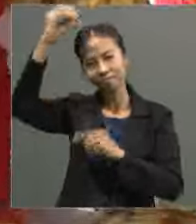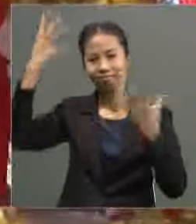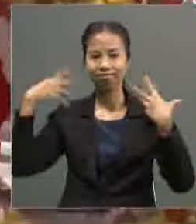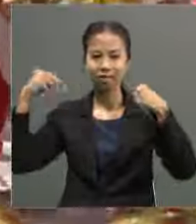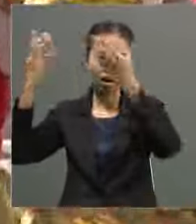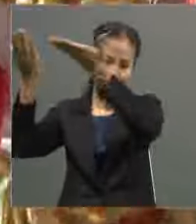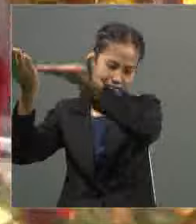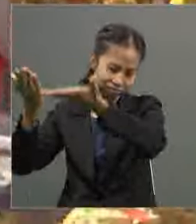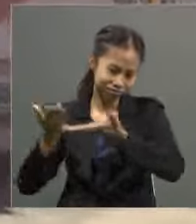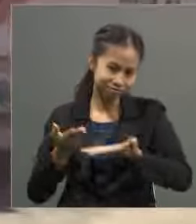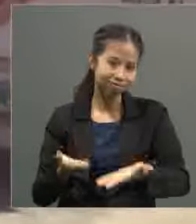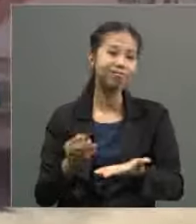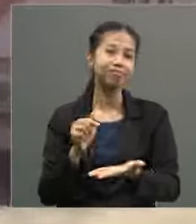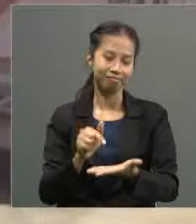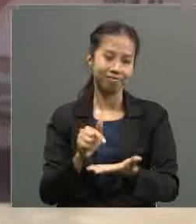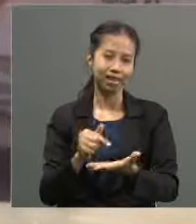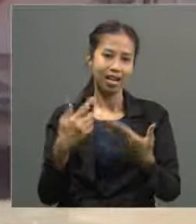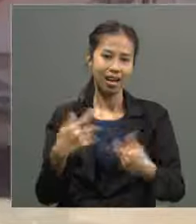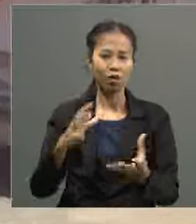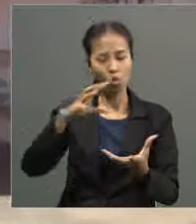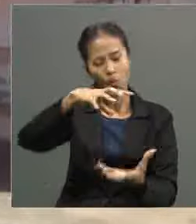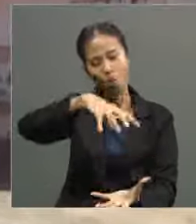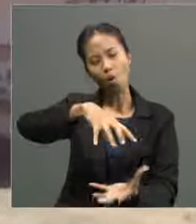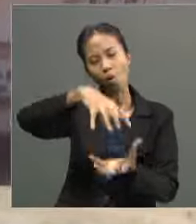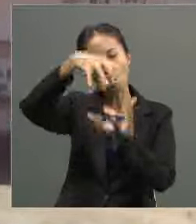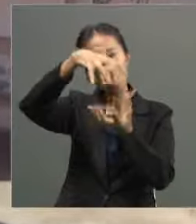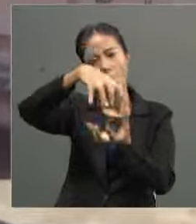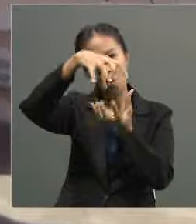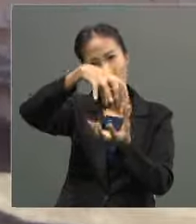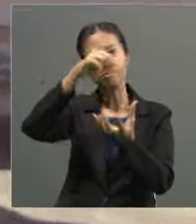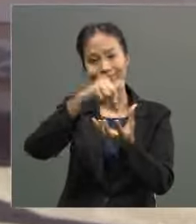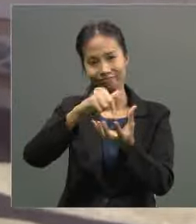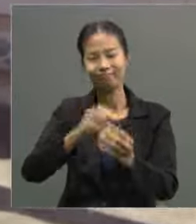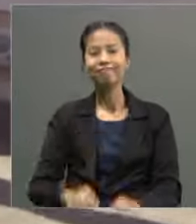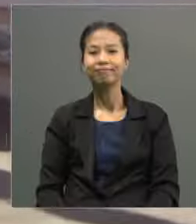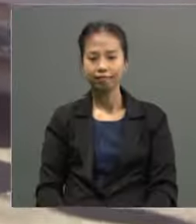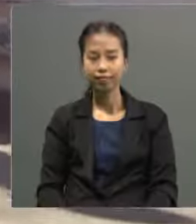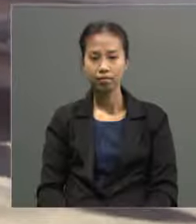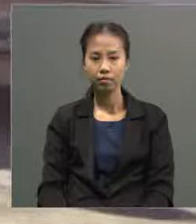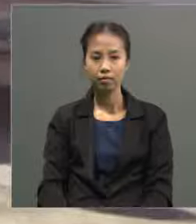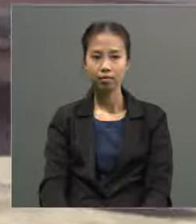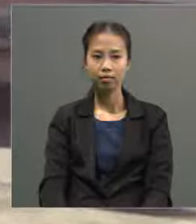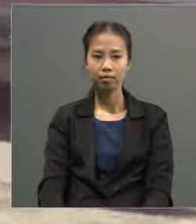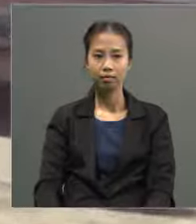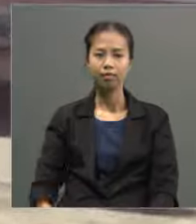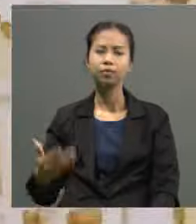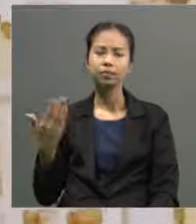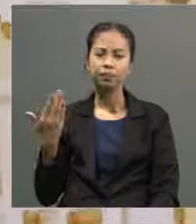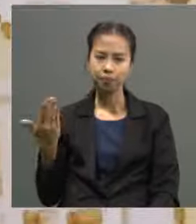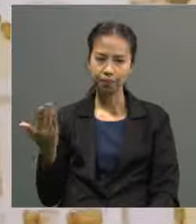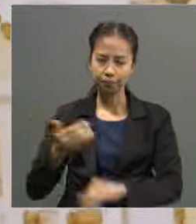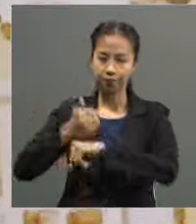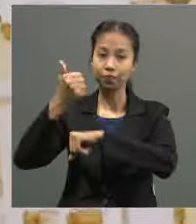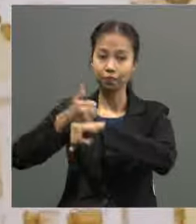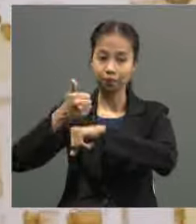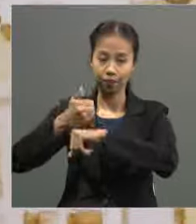หงวนเซียวหรือว่าเทศกาลโคมไฟในวันเสาร์ที่ 24กุมภาพันธ์ครับค่ะทางด้านของนายเลิศชายหวังตระกูลดีค่ะผู้อำนวย